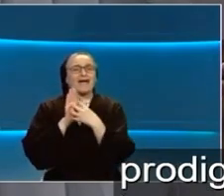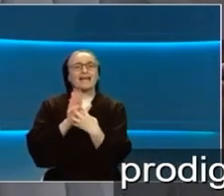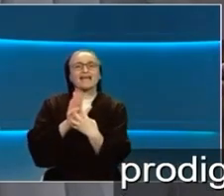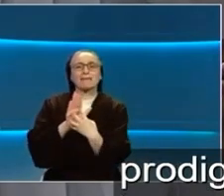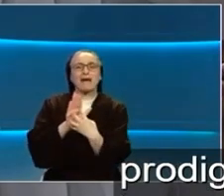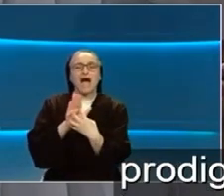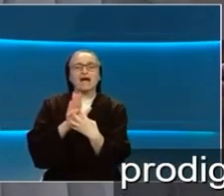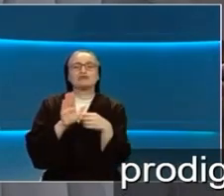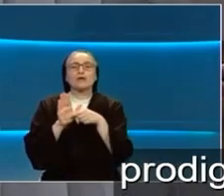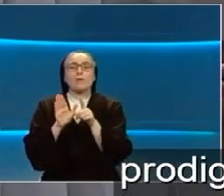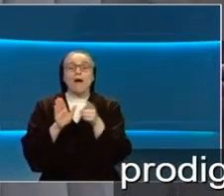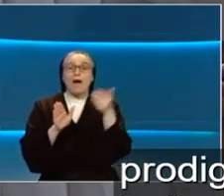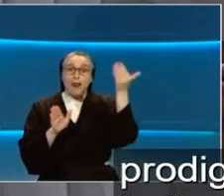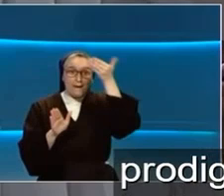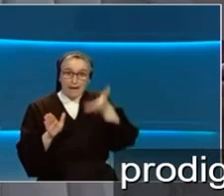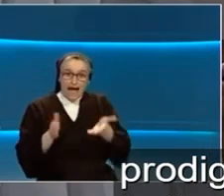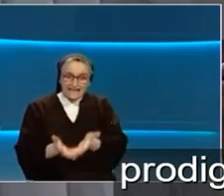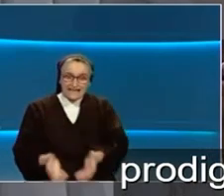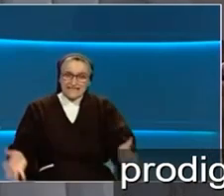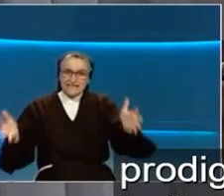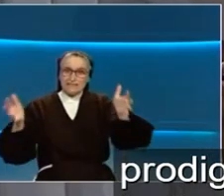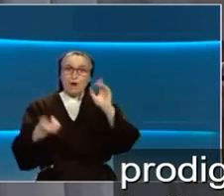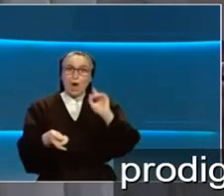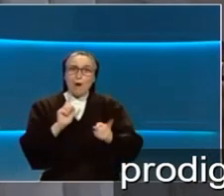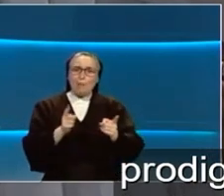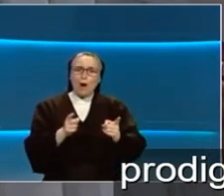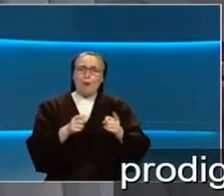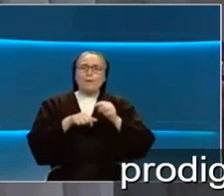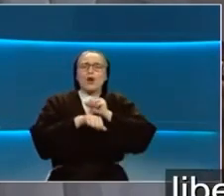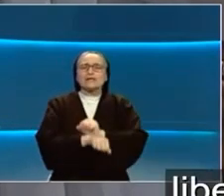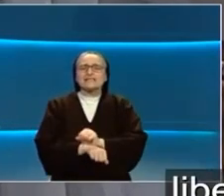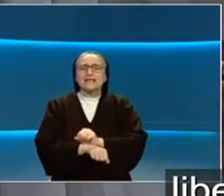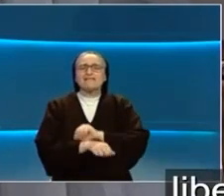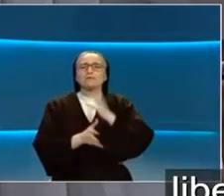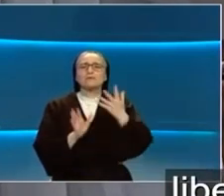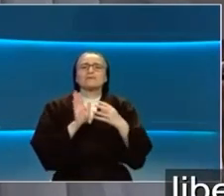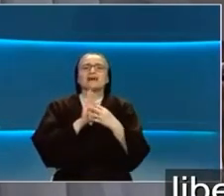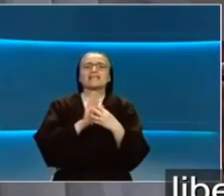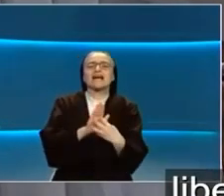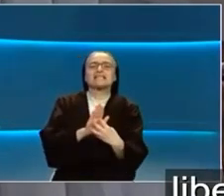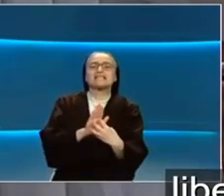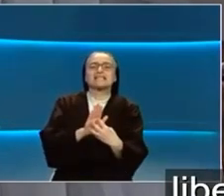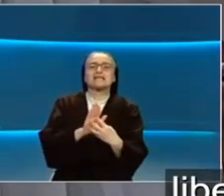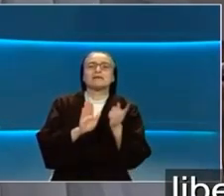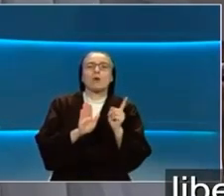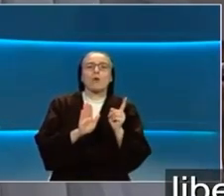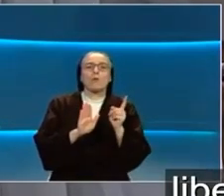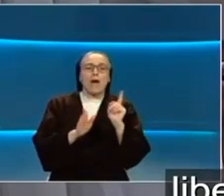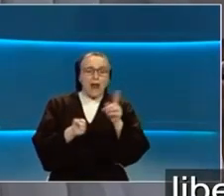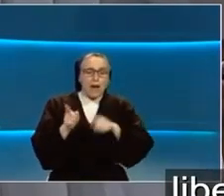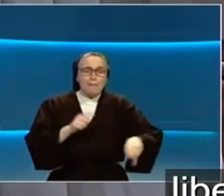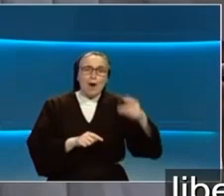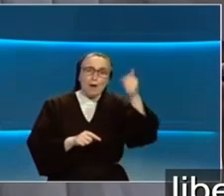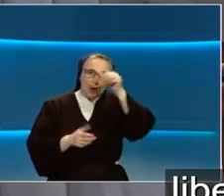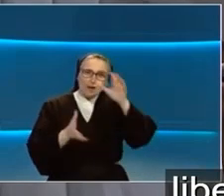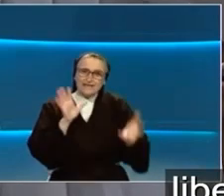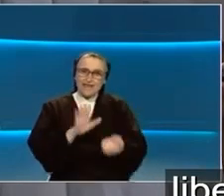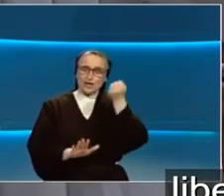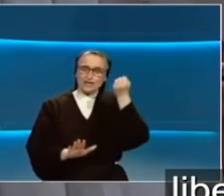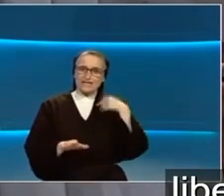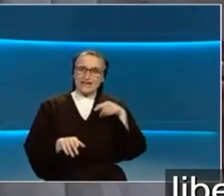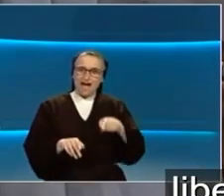liberata, Christiani popoli sacramenta preferret, da ut omnes